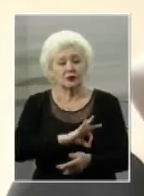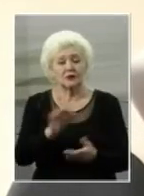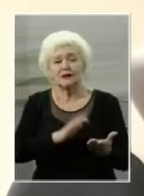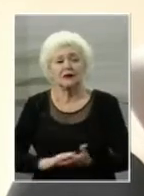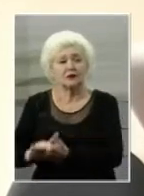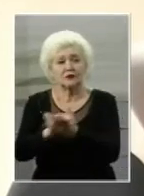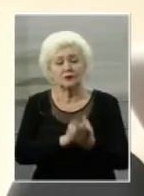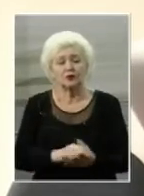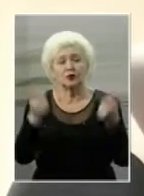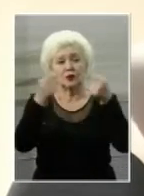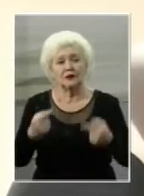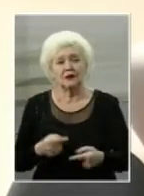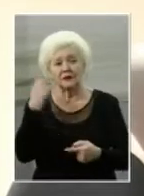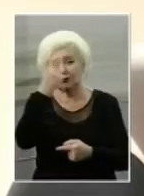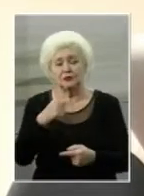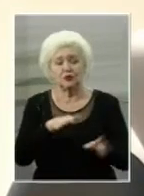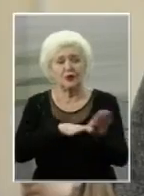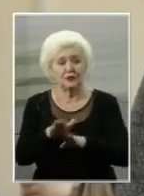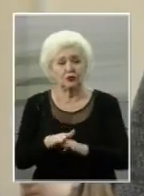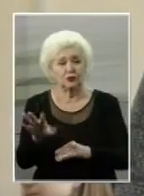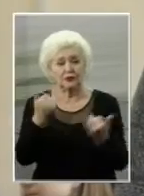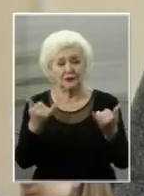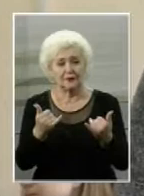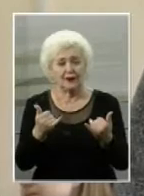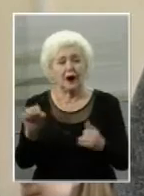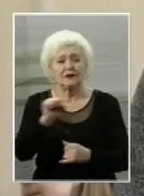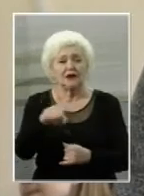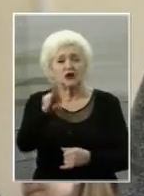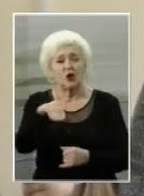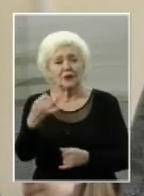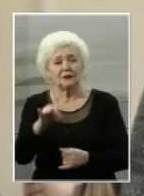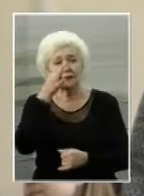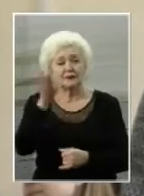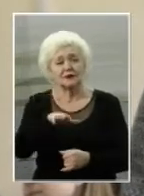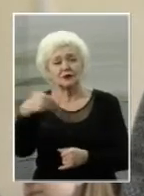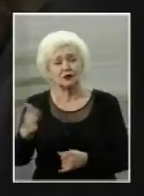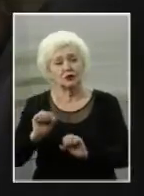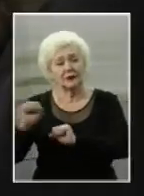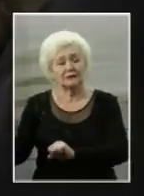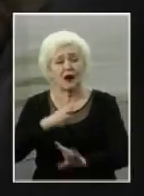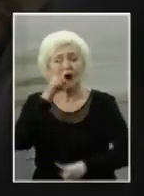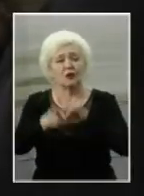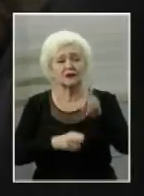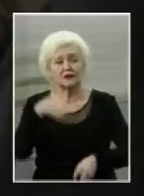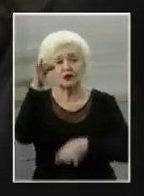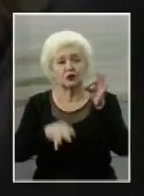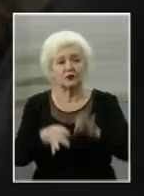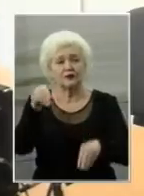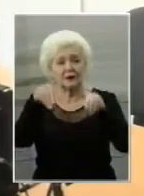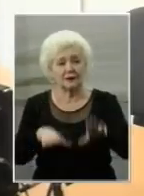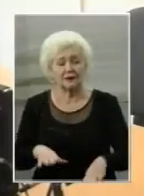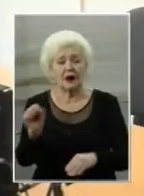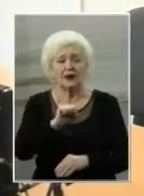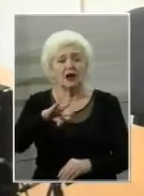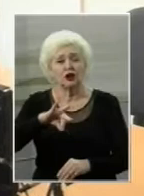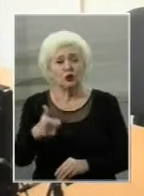та раніше належним чином виконував роль поручителя. Андрій Доманський сказав, що сторона захисту оскаржуватиме сьогоднішнє рішення.